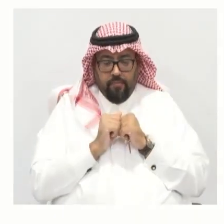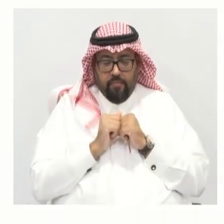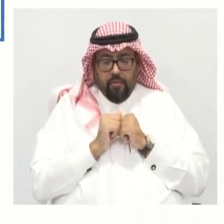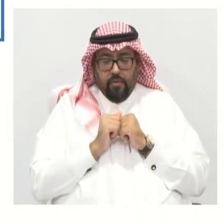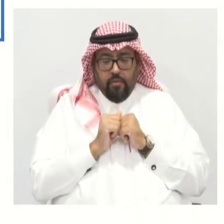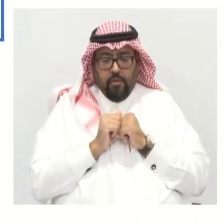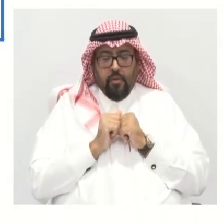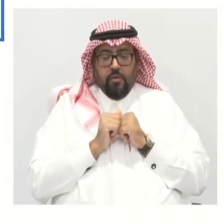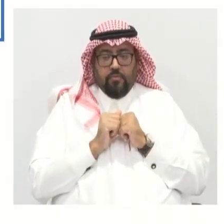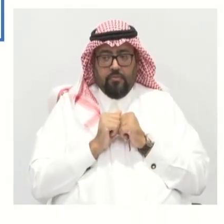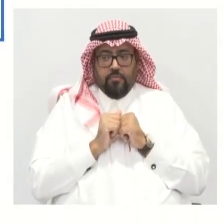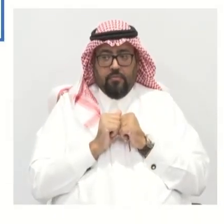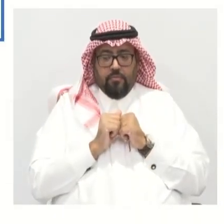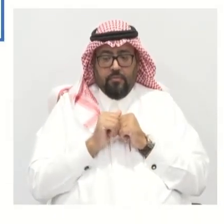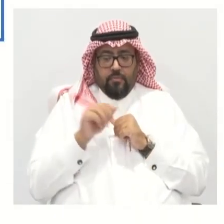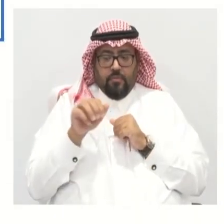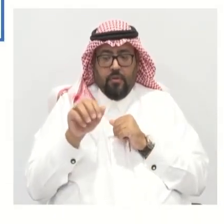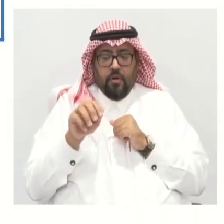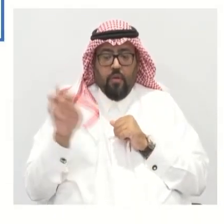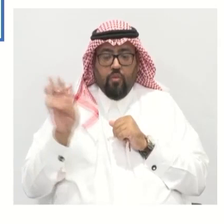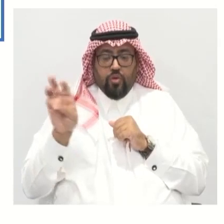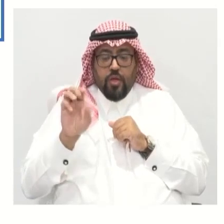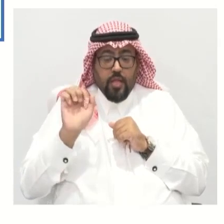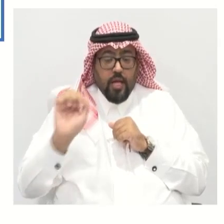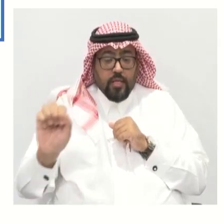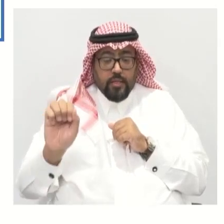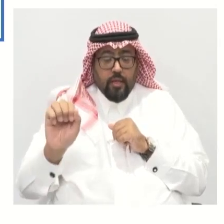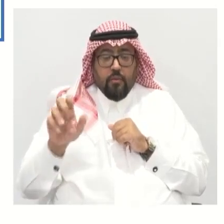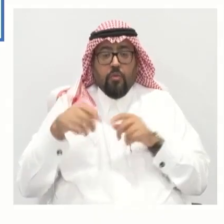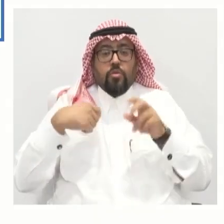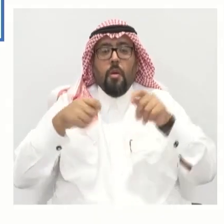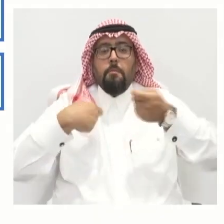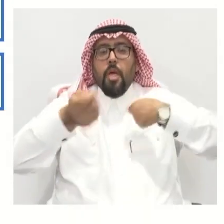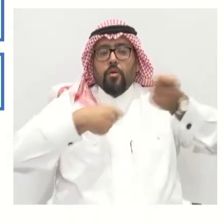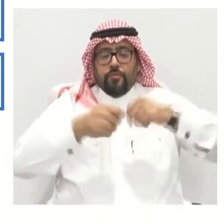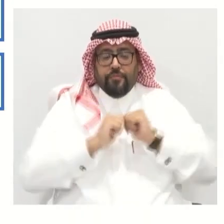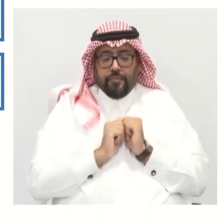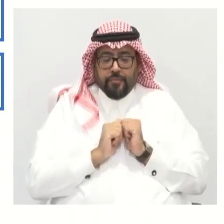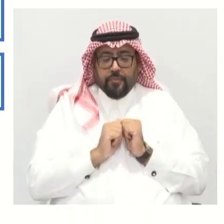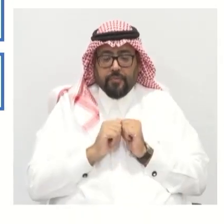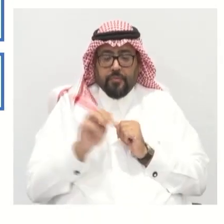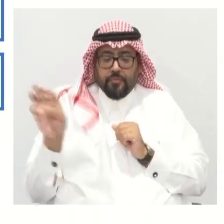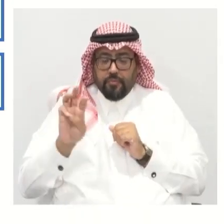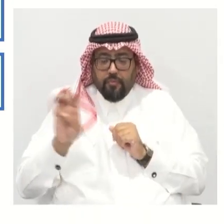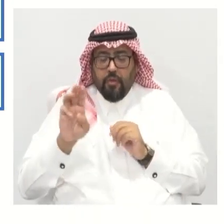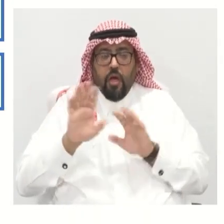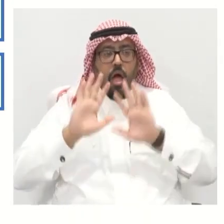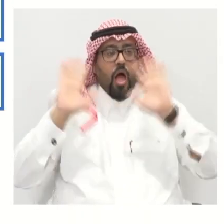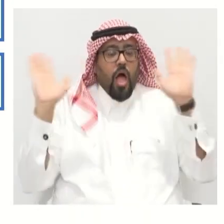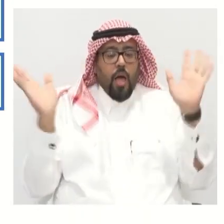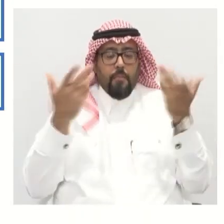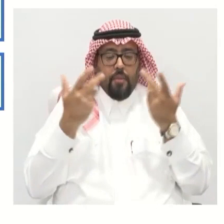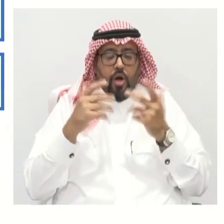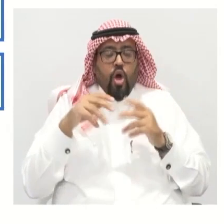فيكم اذا مؤسسات خاصه وهي المؤسسات التجاريه مؤسسات عامه وهي